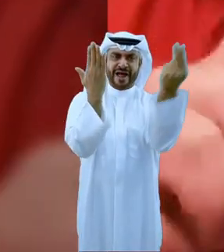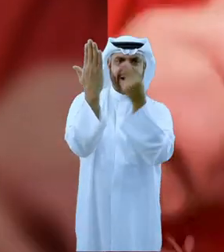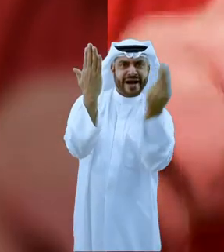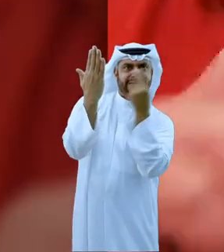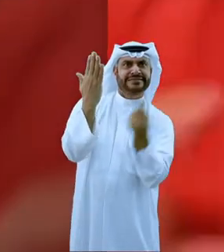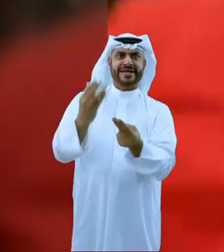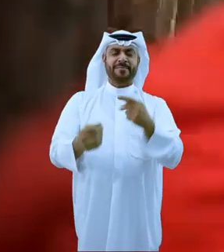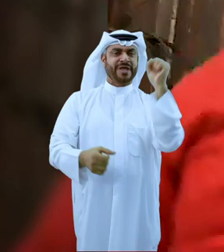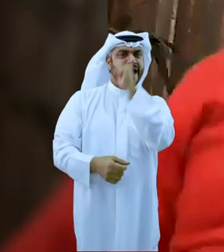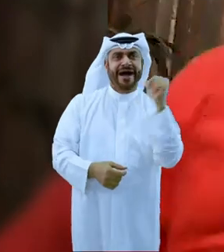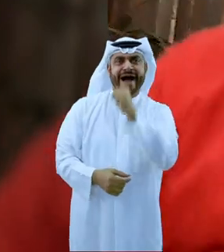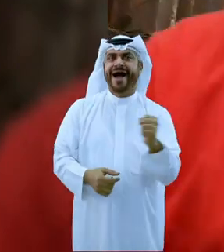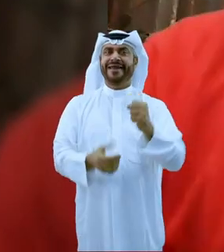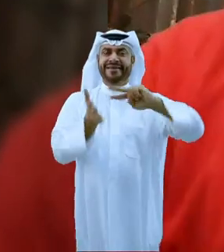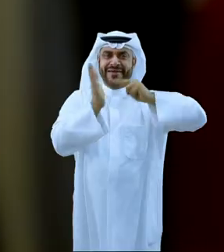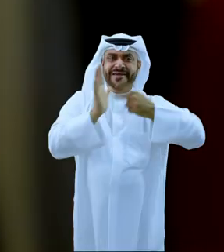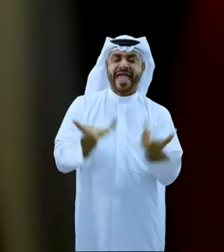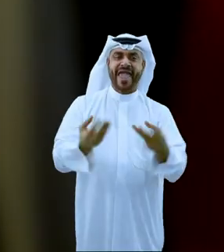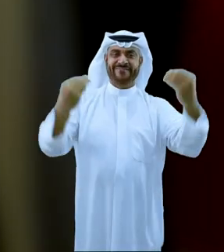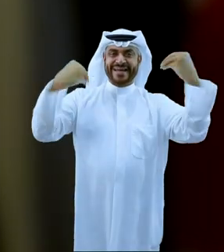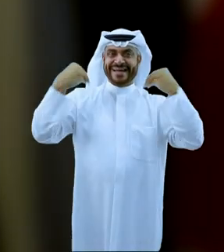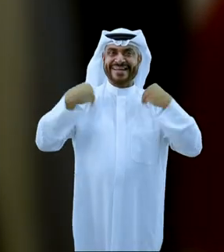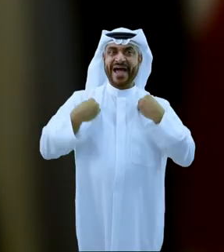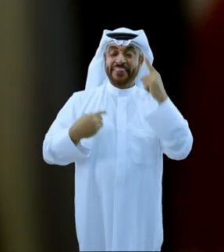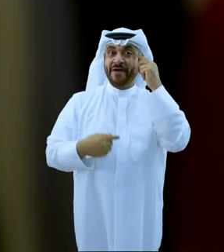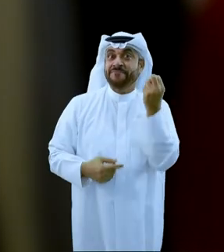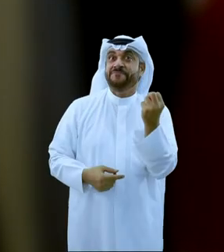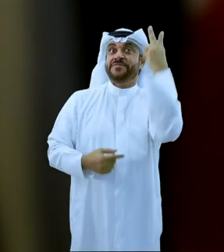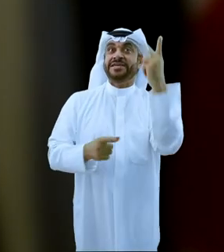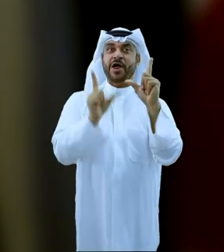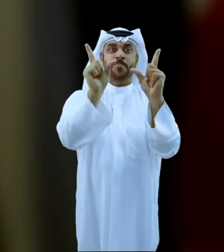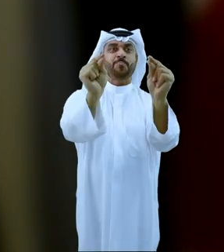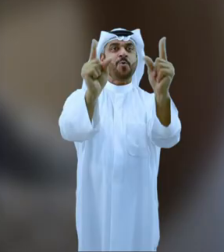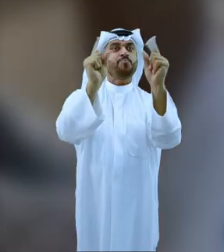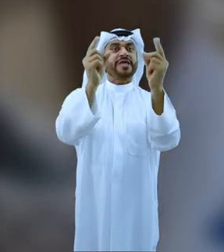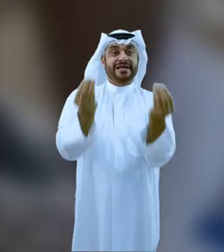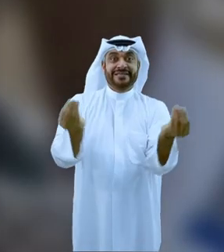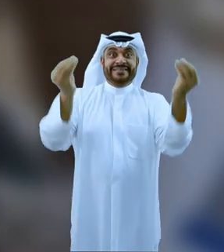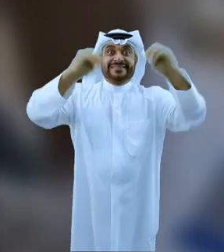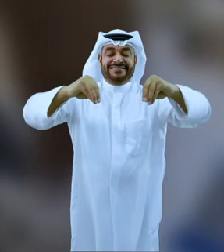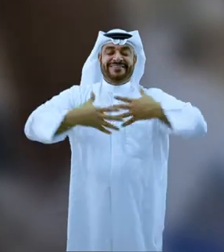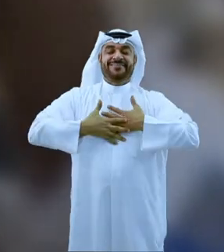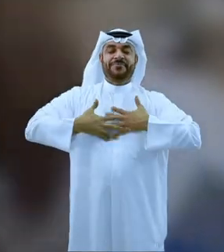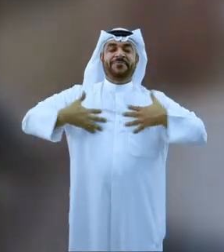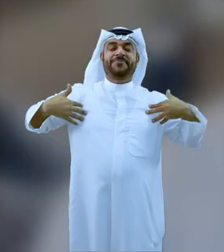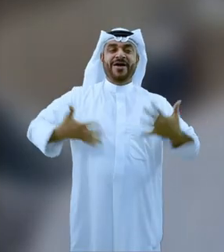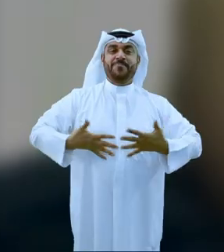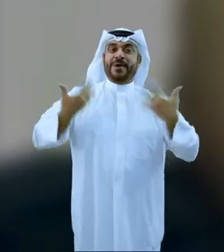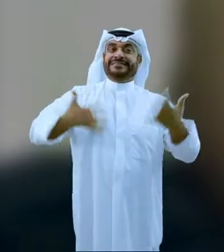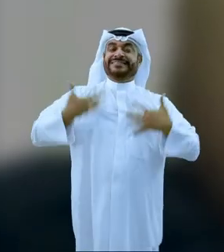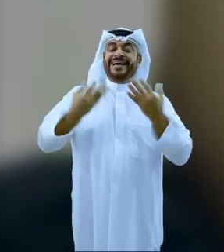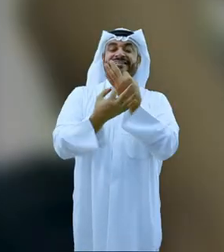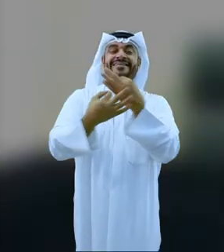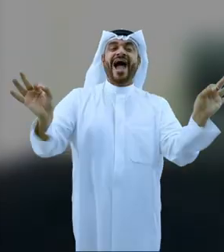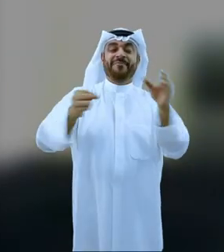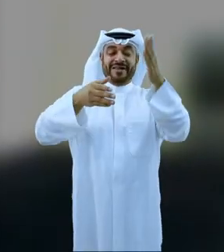هواياتهم ومشاركتهم مع زملائهم. وبالفعل كانت الفكرة فعالة جداً في إضافة البهجة